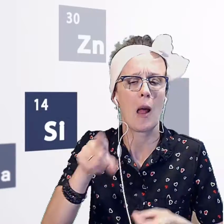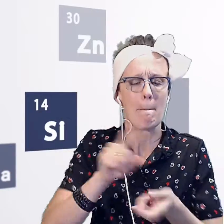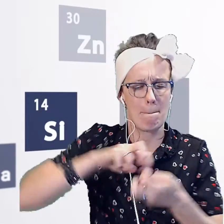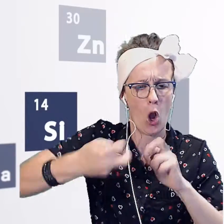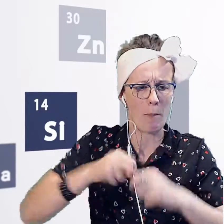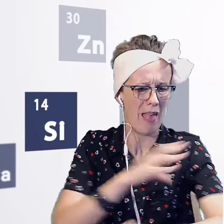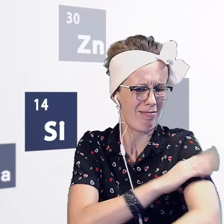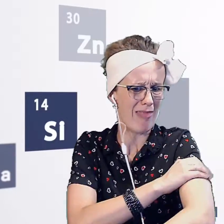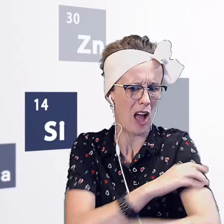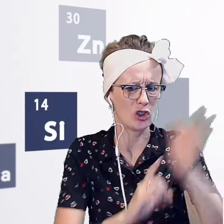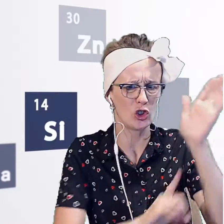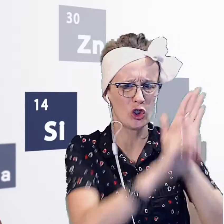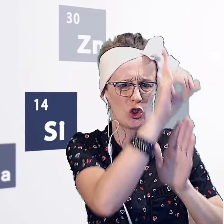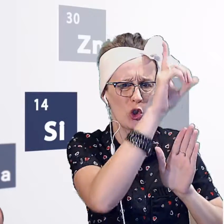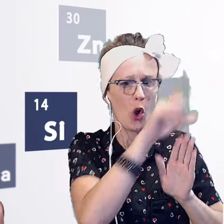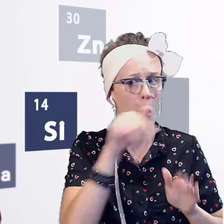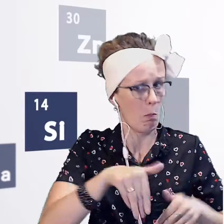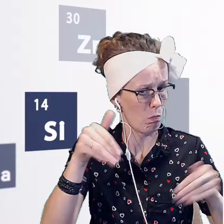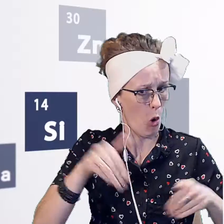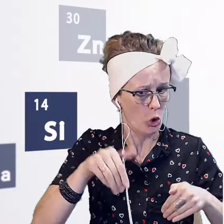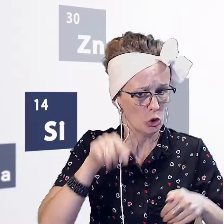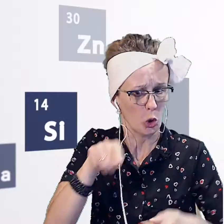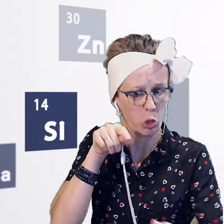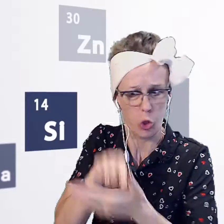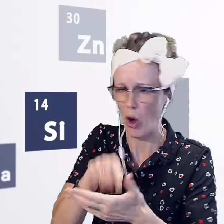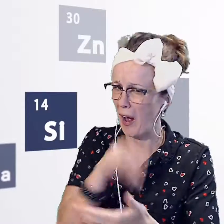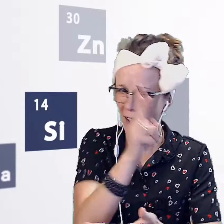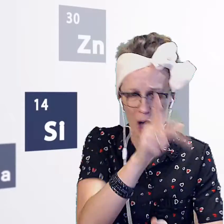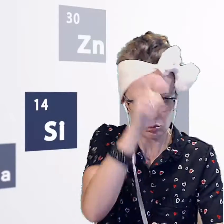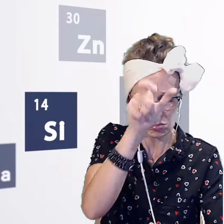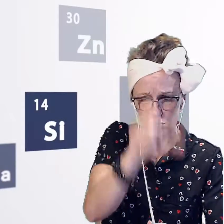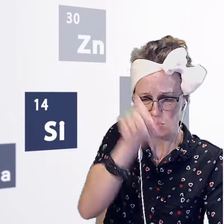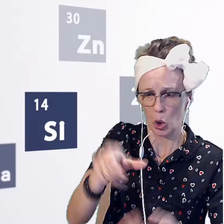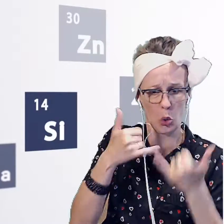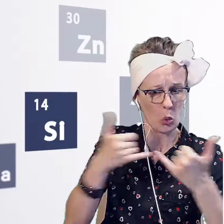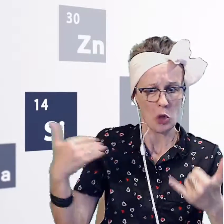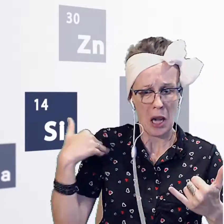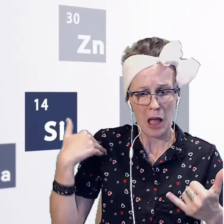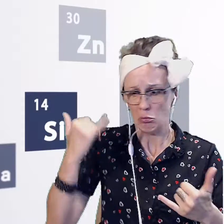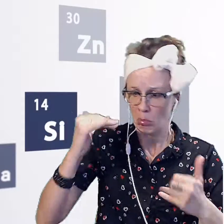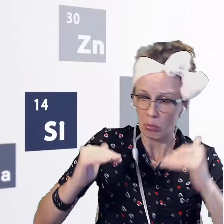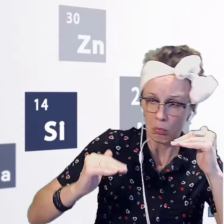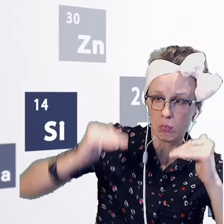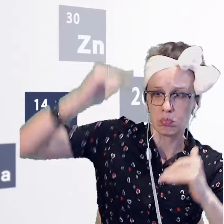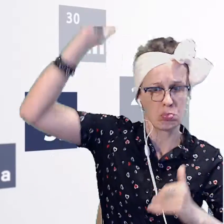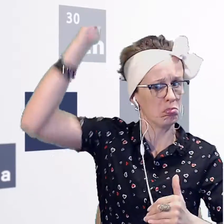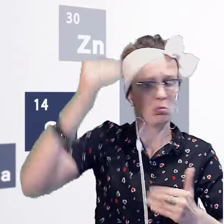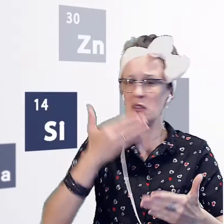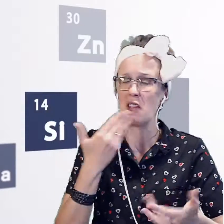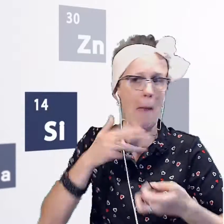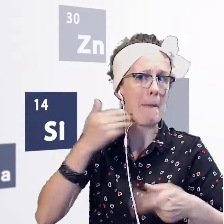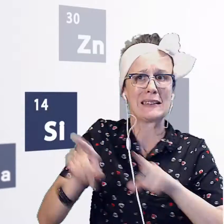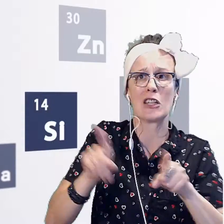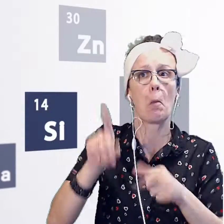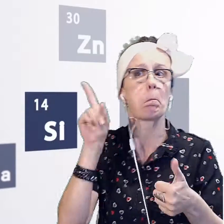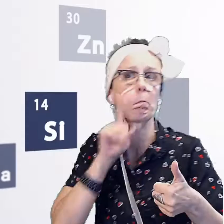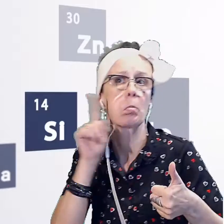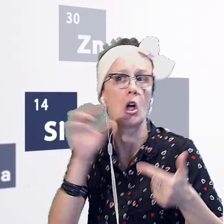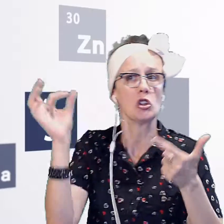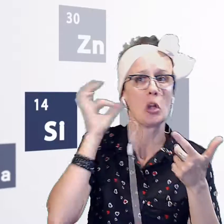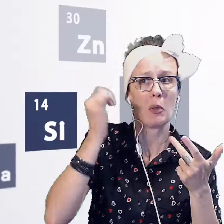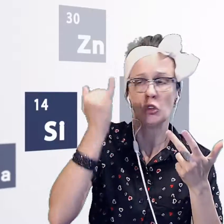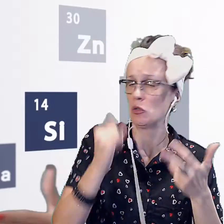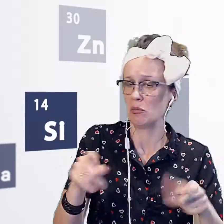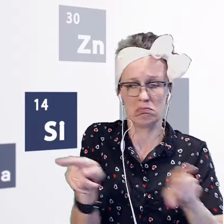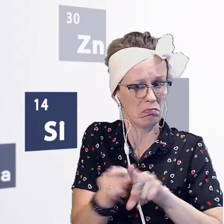nadciśnienie może być może dotyczyć każdego w różnym wieku czy bez zależności od płci czy